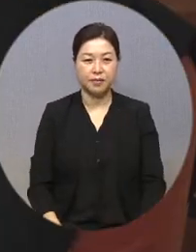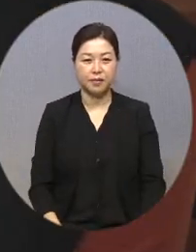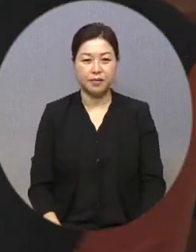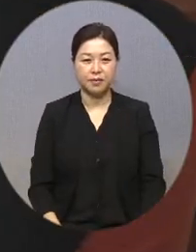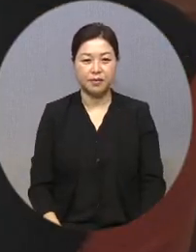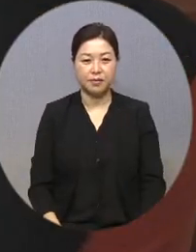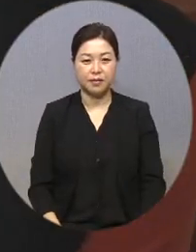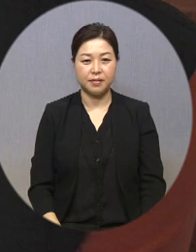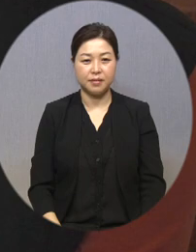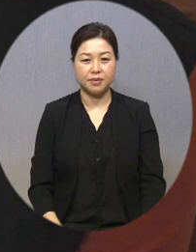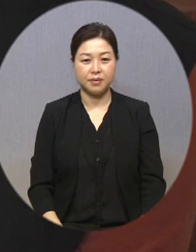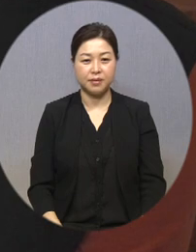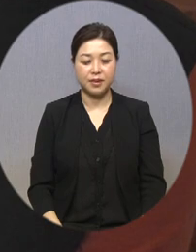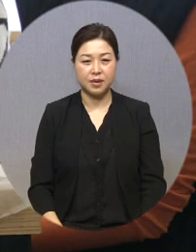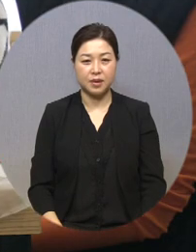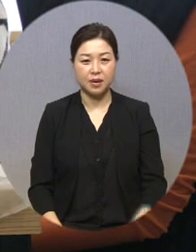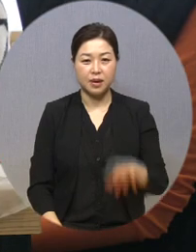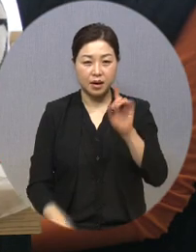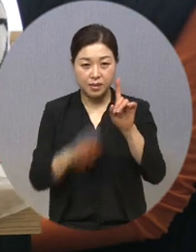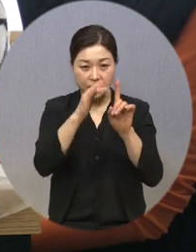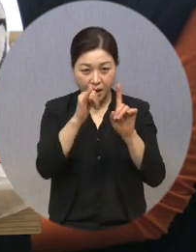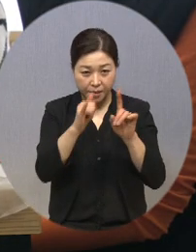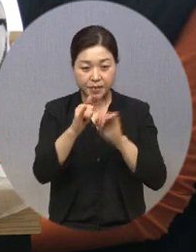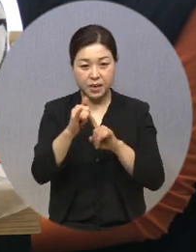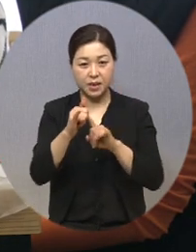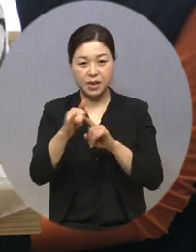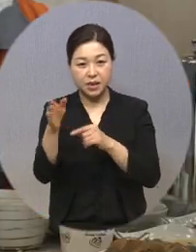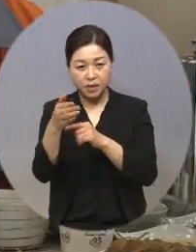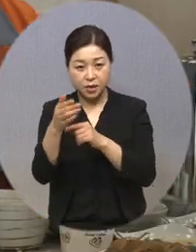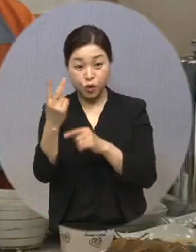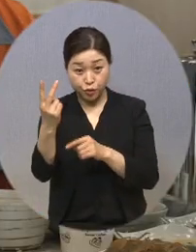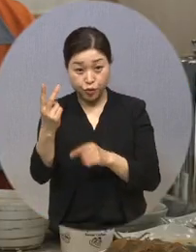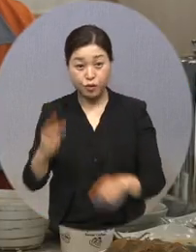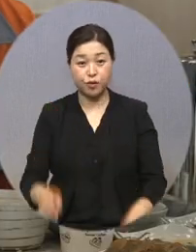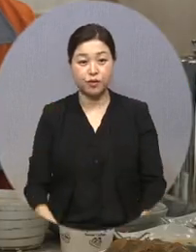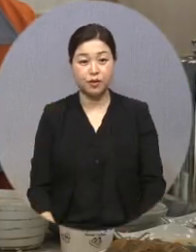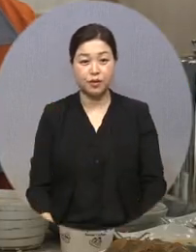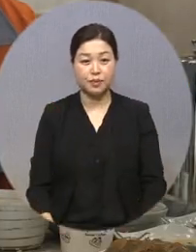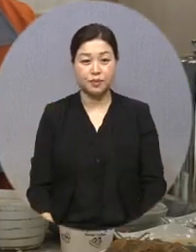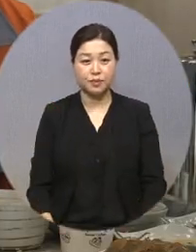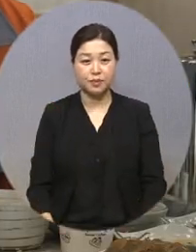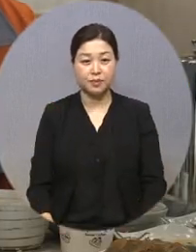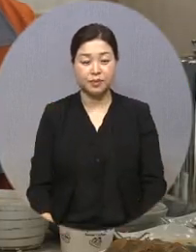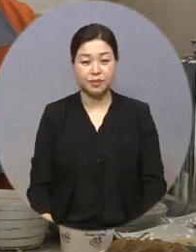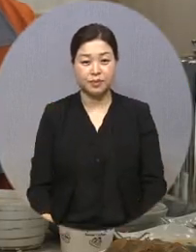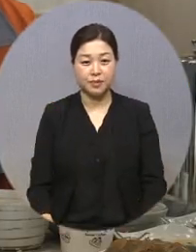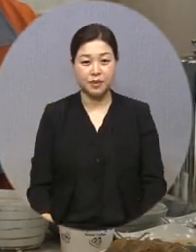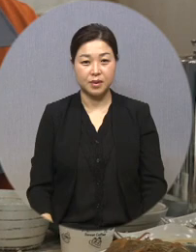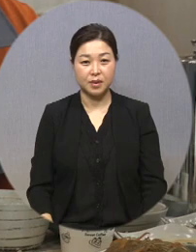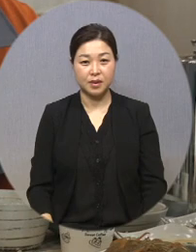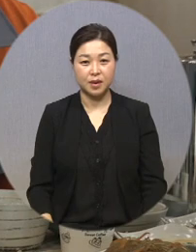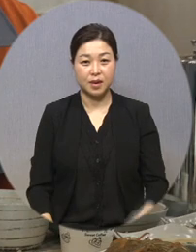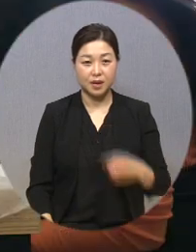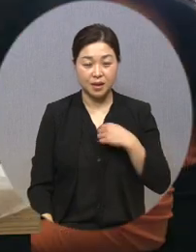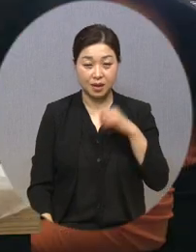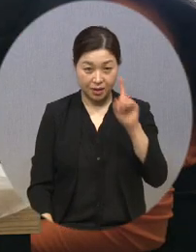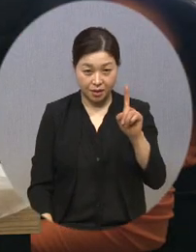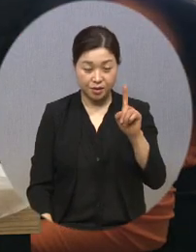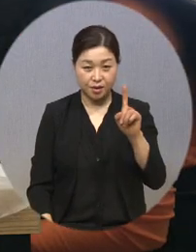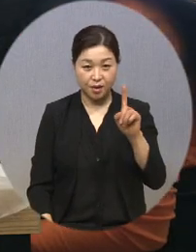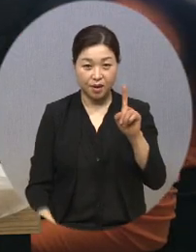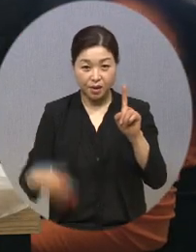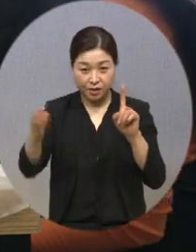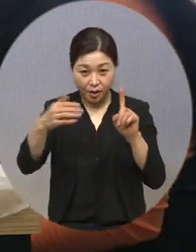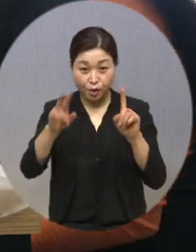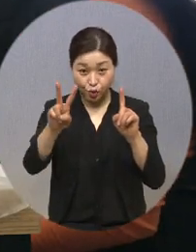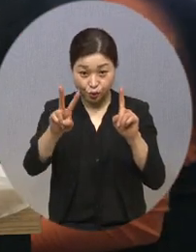이거는 인당 두 마리인가요? 오가 인당 예, 인당 두 마리. 굴비를 1인 2굴 할 수 있다고요? 네네네. 1인 2굴?